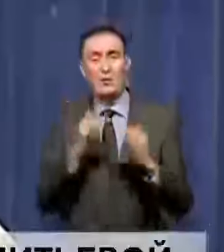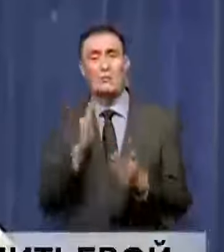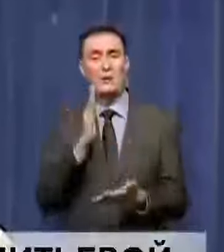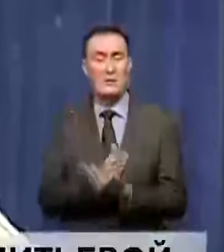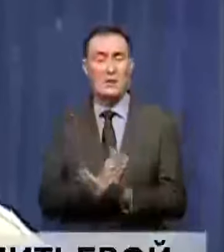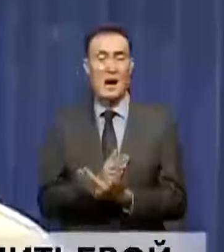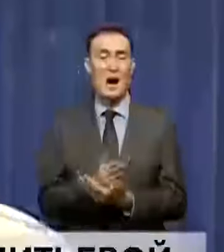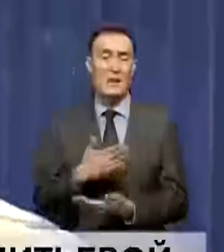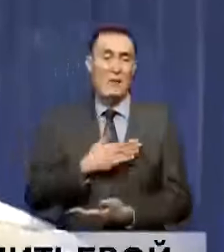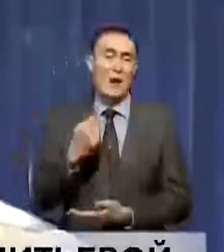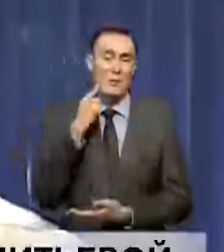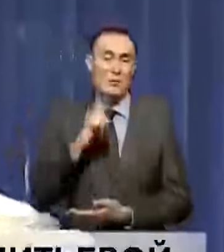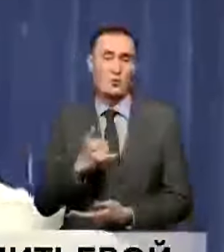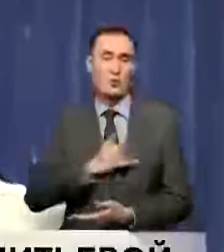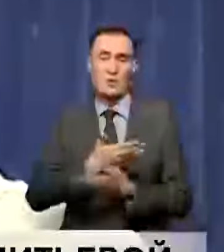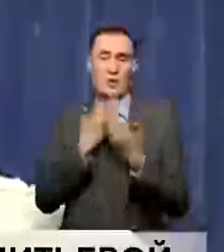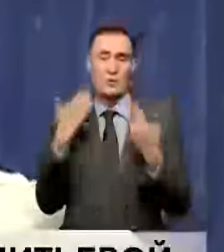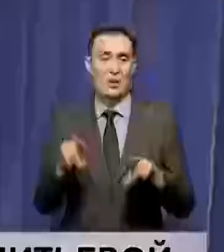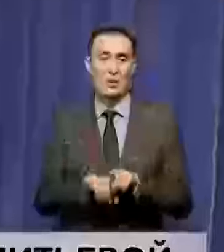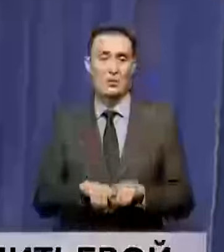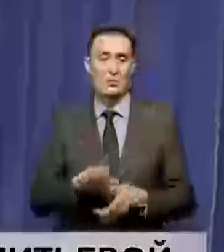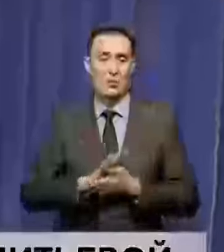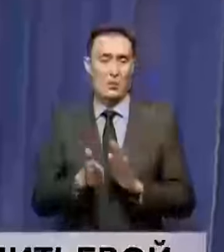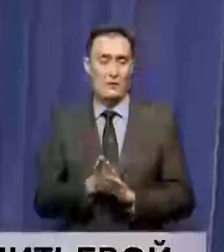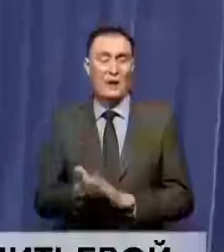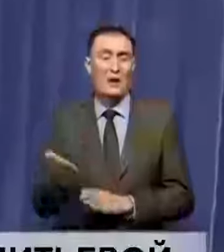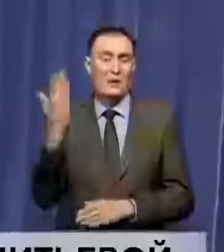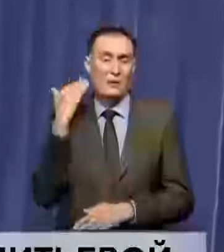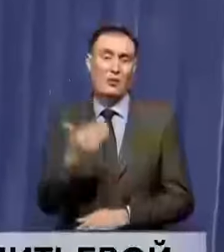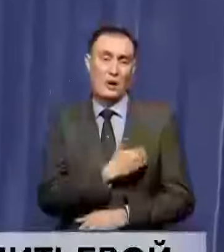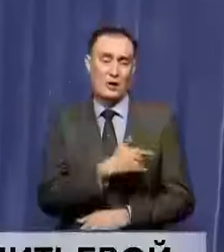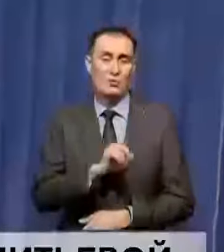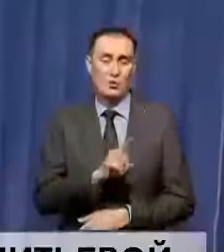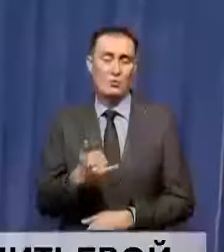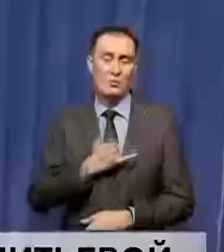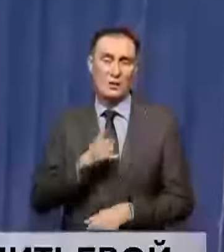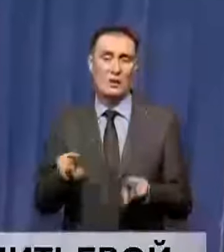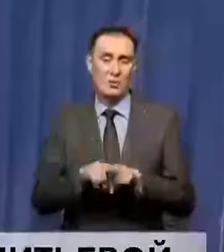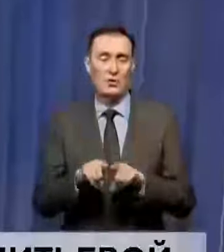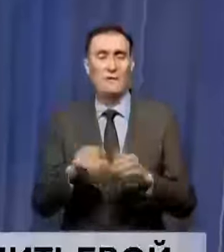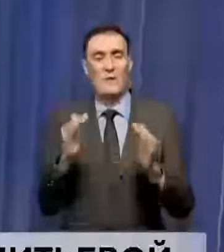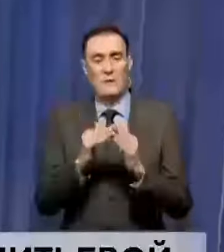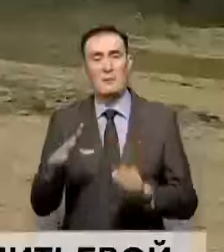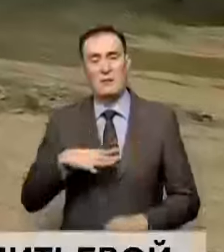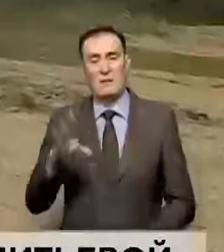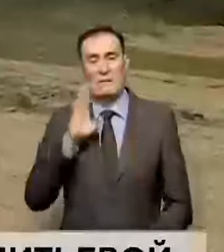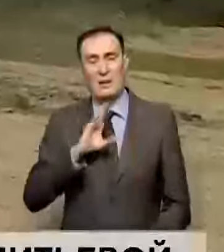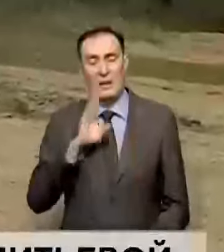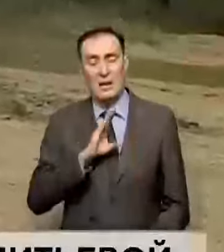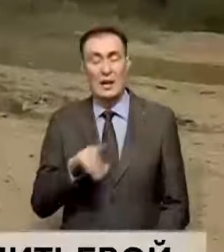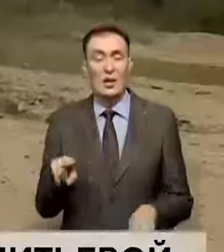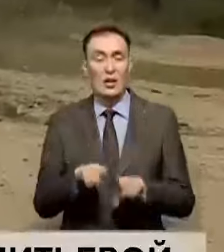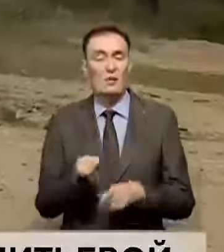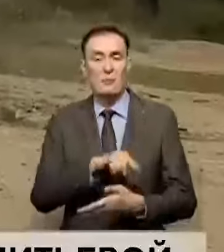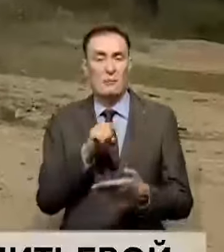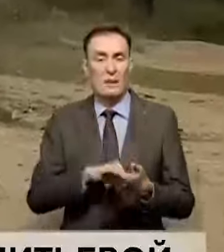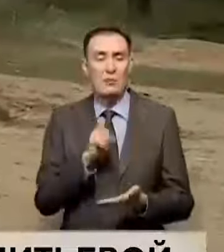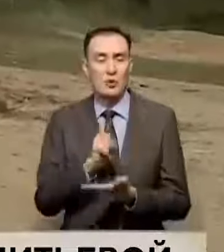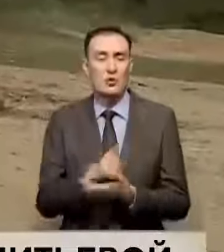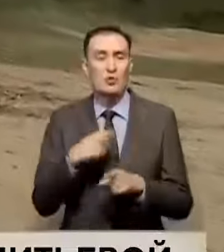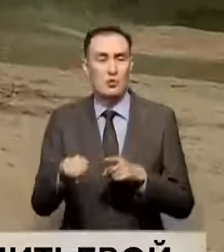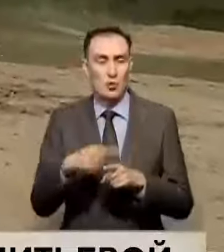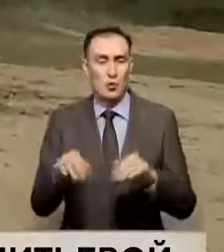течет. Обидно, что у нас нет таких условий. Давно мечтаем, чтобы и в наших домах была вода. Вместе с тем проблема должна решиться